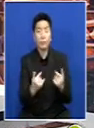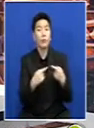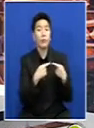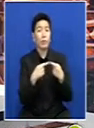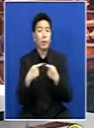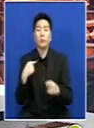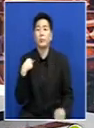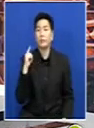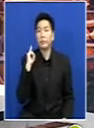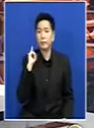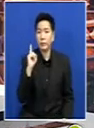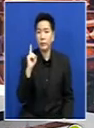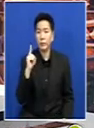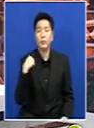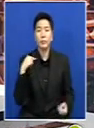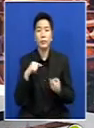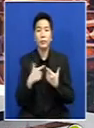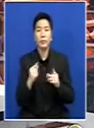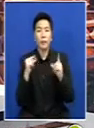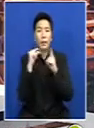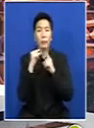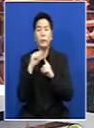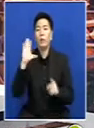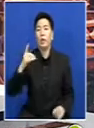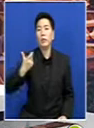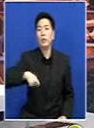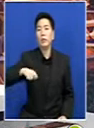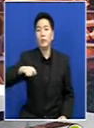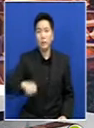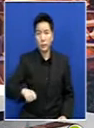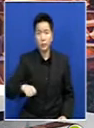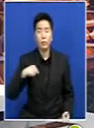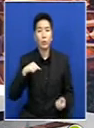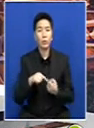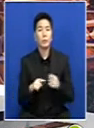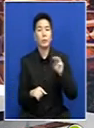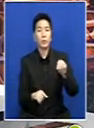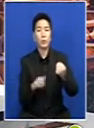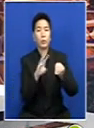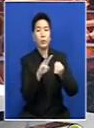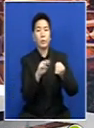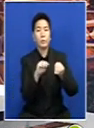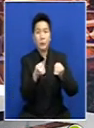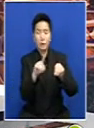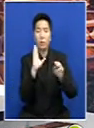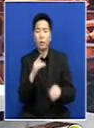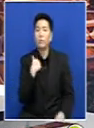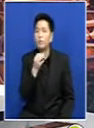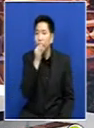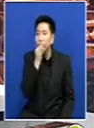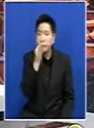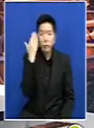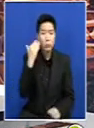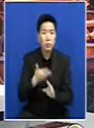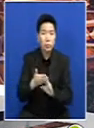ไปต่อกันที่อีกหนึ่งเรื่องนะครับเรื่องของคำวิจัยของศาลที่ออกมากรณีของมาตรา61ครับมีคนไปร้องก่อนหน้